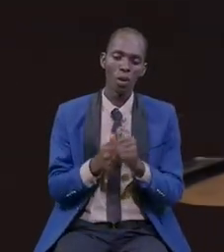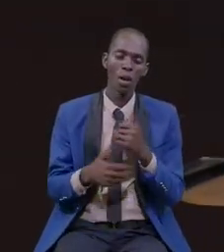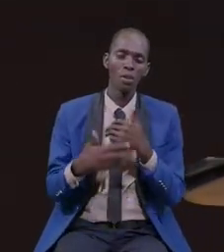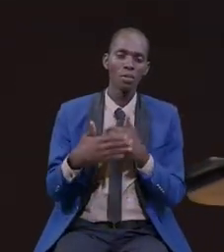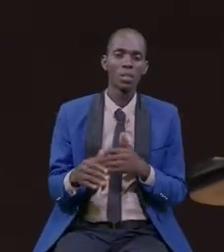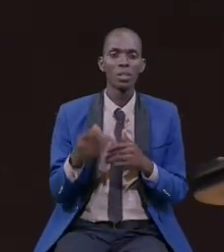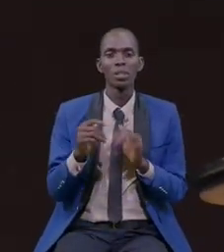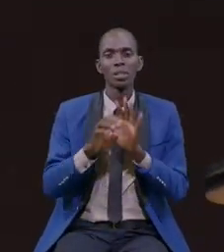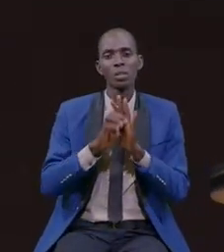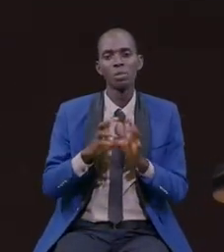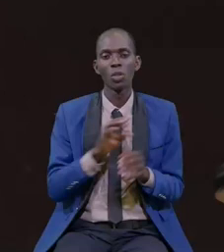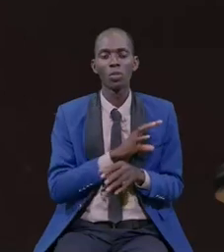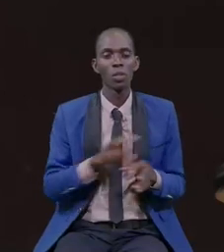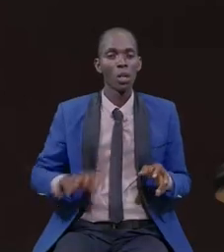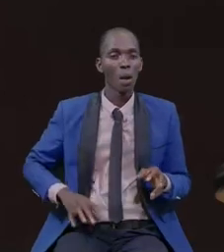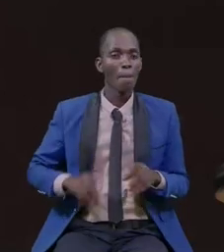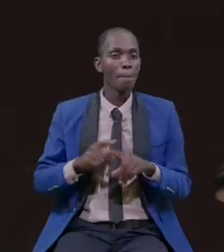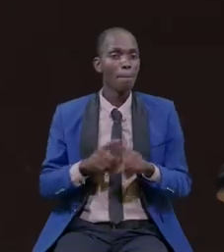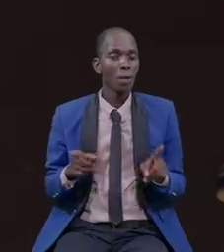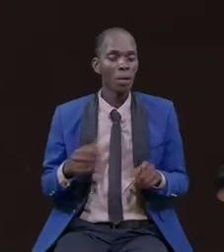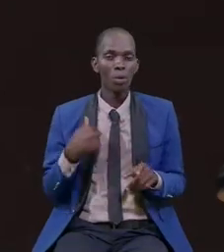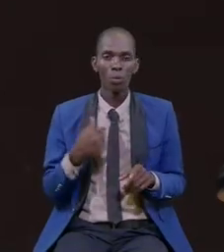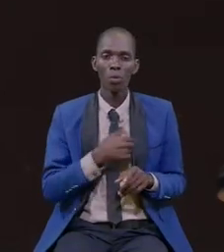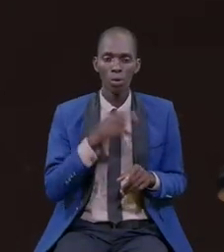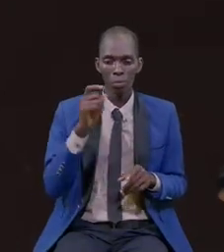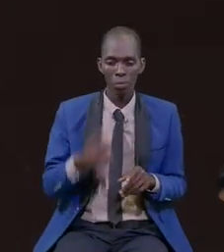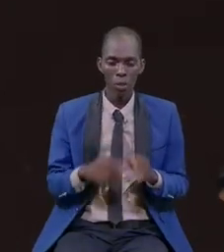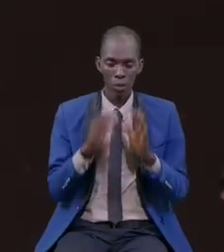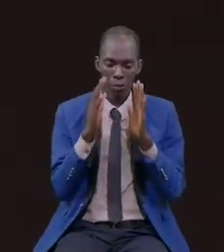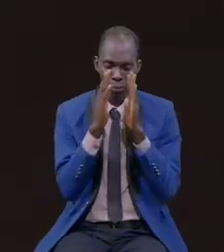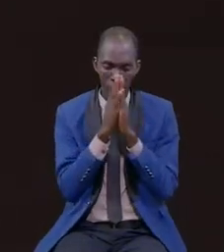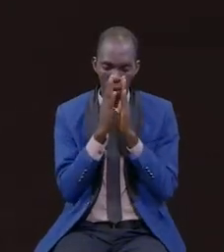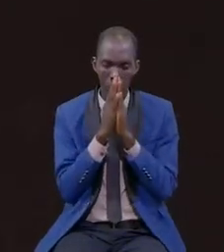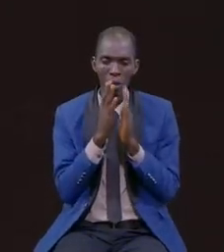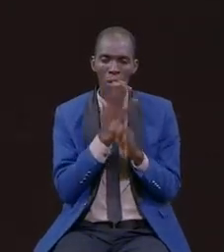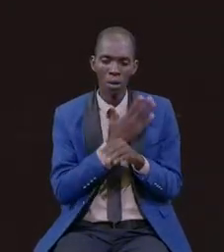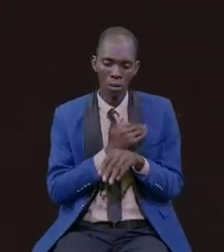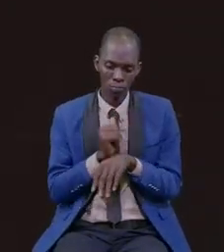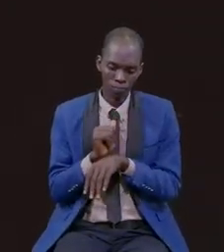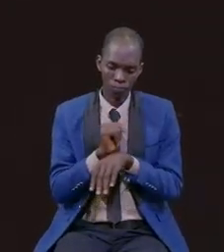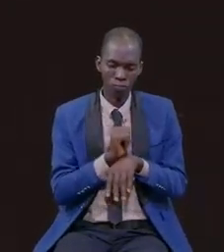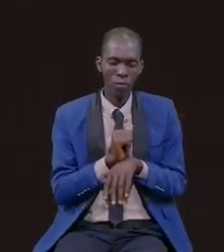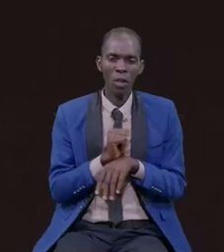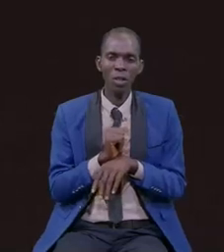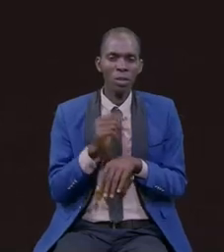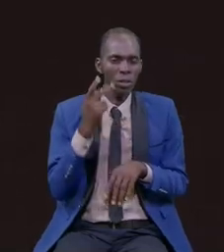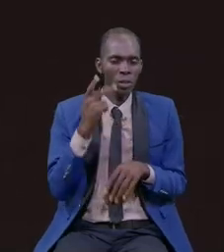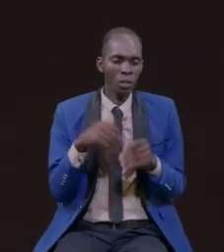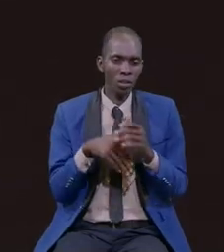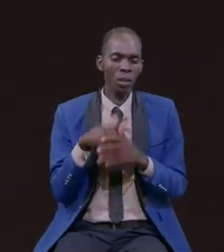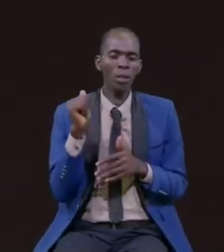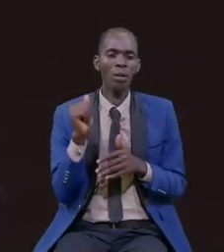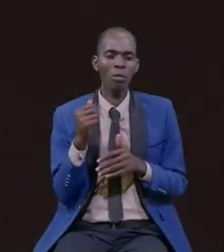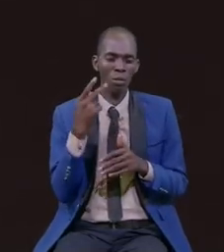plutôt la prière qu'il faut faire et travailler avec circonspection et travailler sur